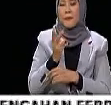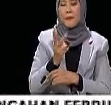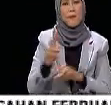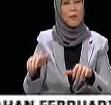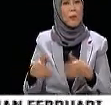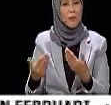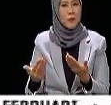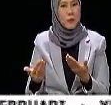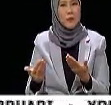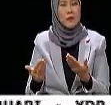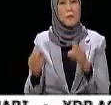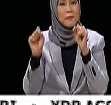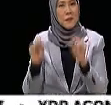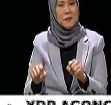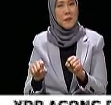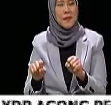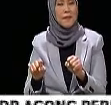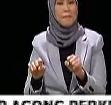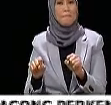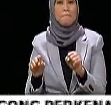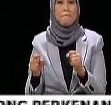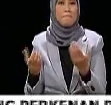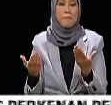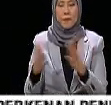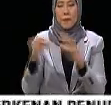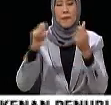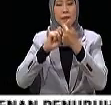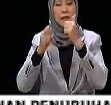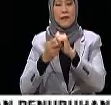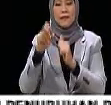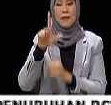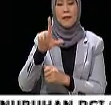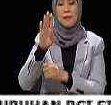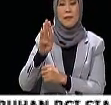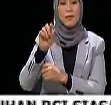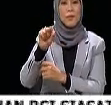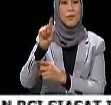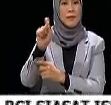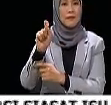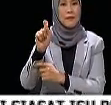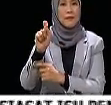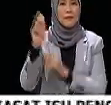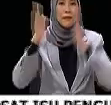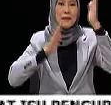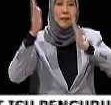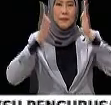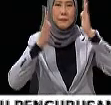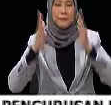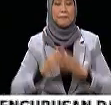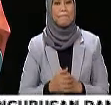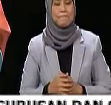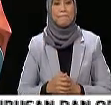sejauh mana kita mampu pergi ke dalam menangani isu lgbt dimiliki server VoIP